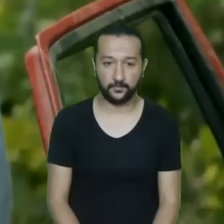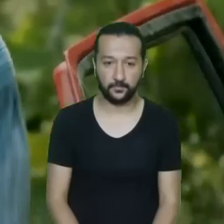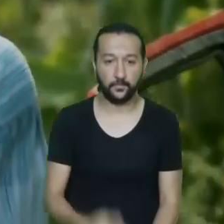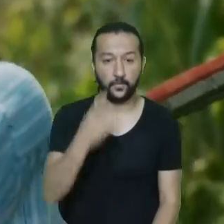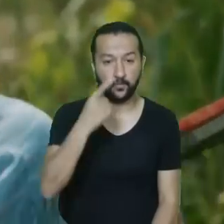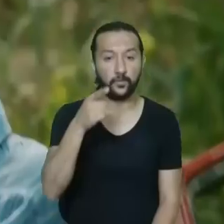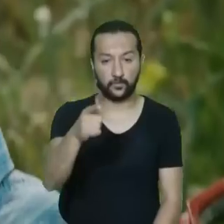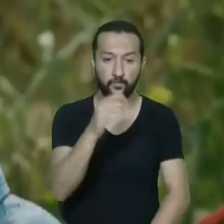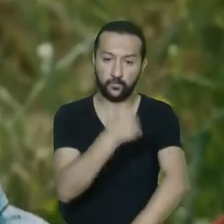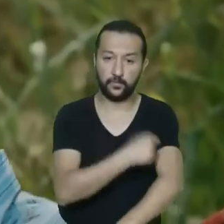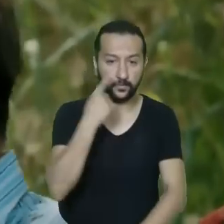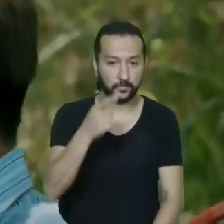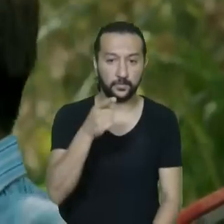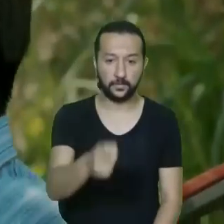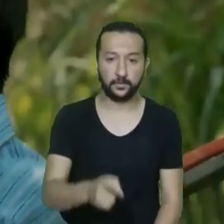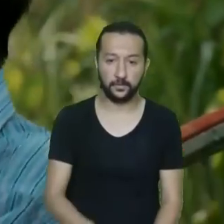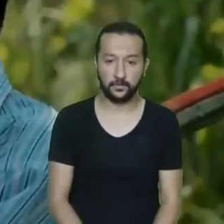Vur lan bak görürsün, vur lan bak.